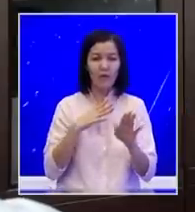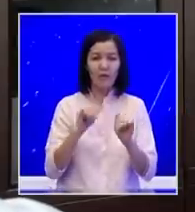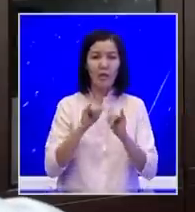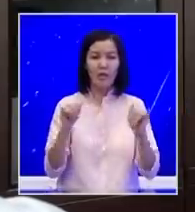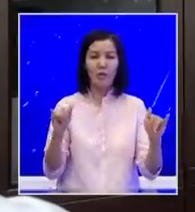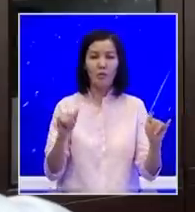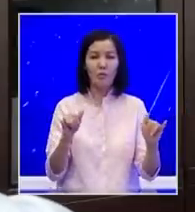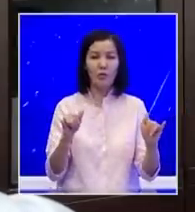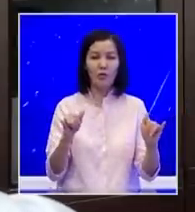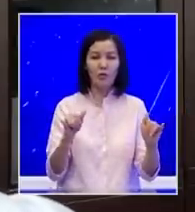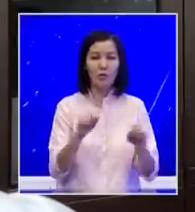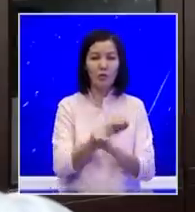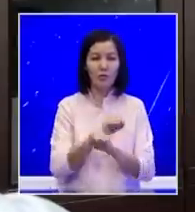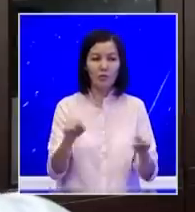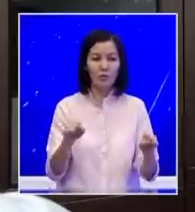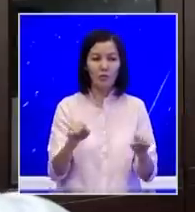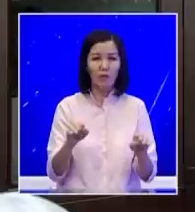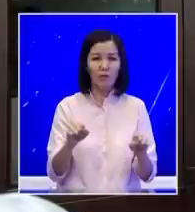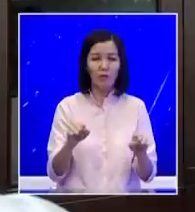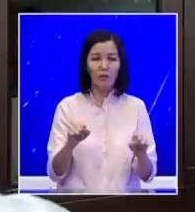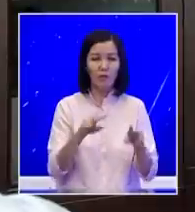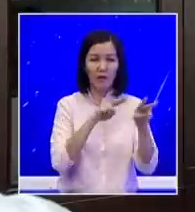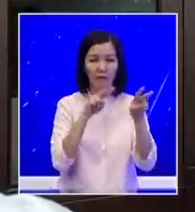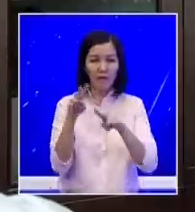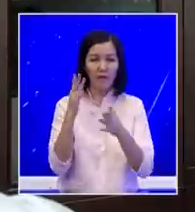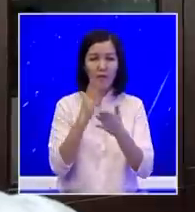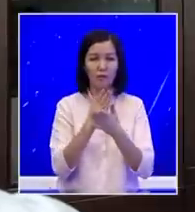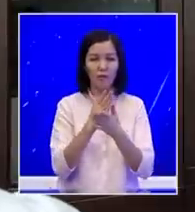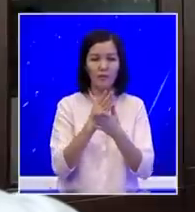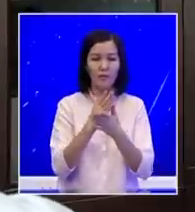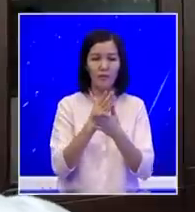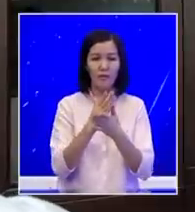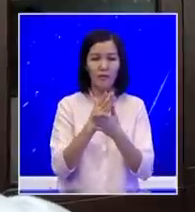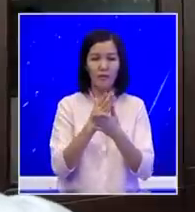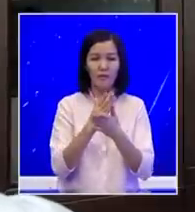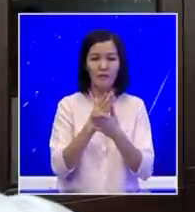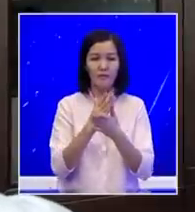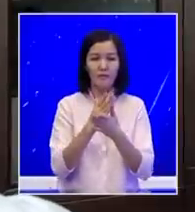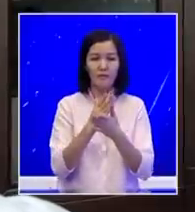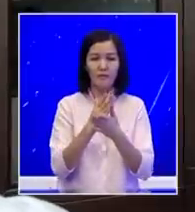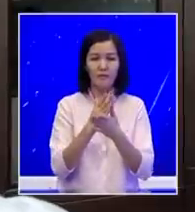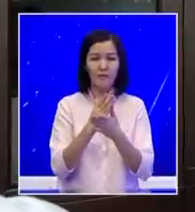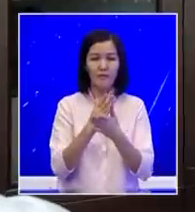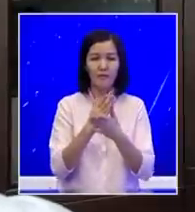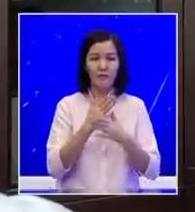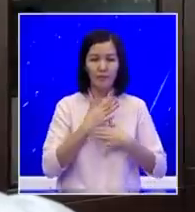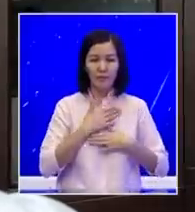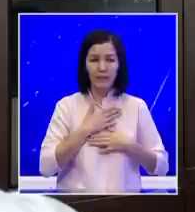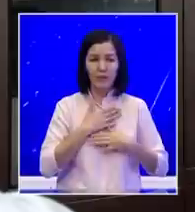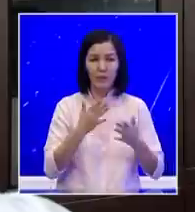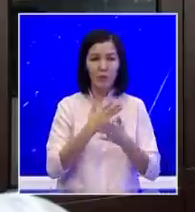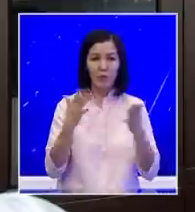таралуын, таралып кетпеуін, ары қарай жаңағы границасын шектеу мақсатында біз осы